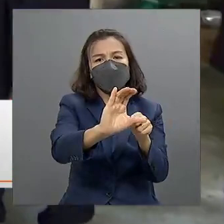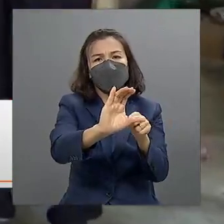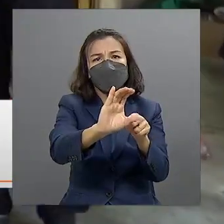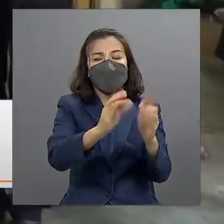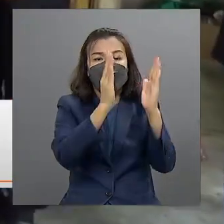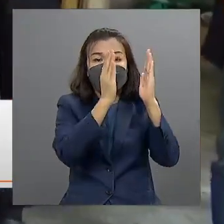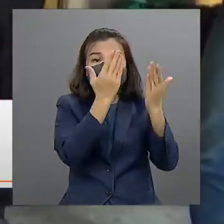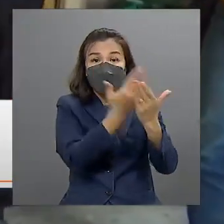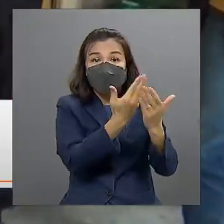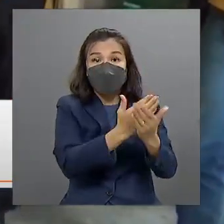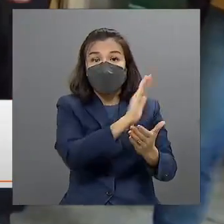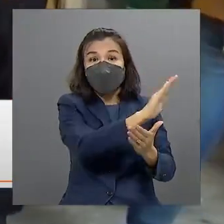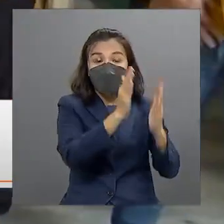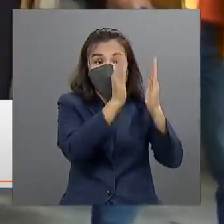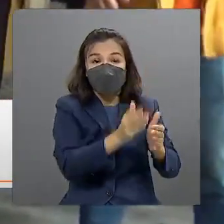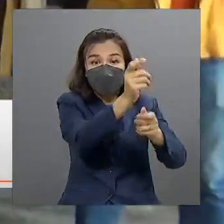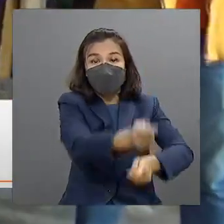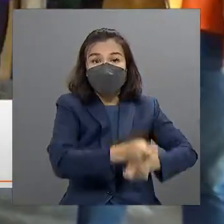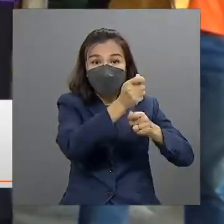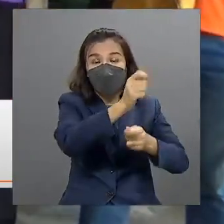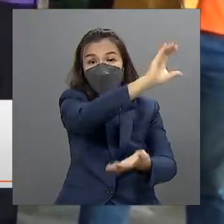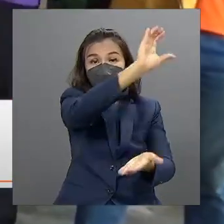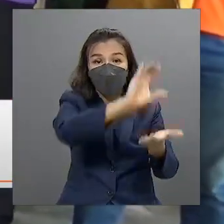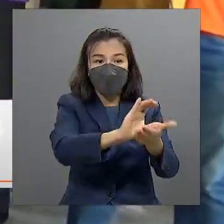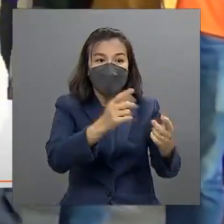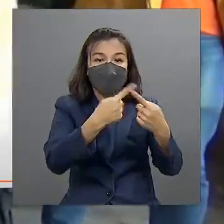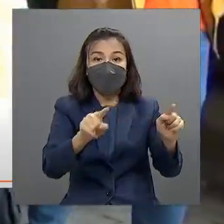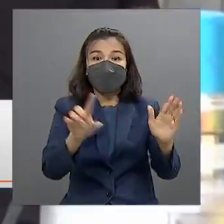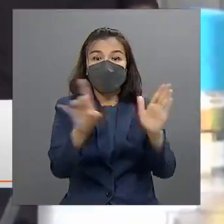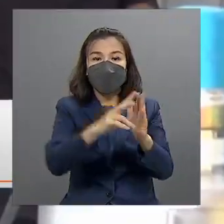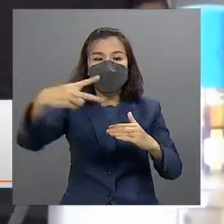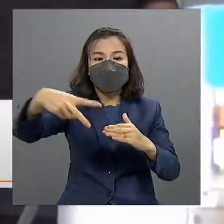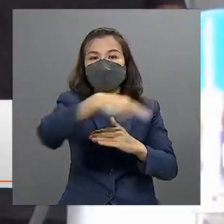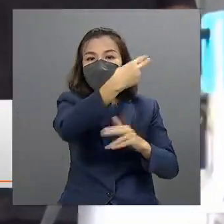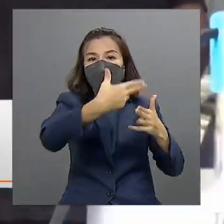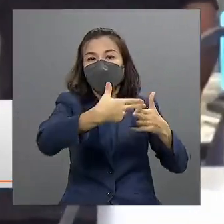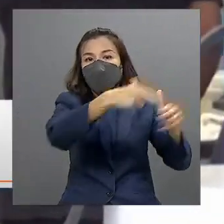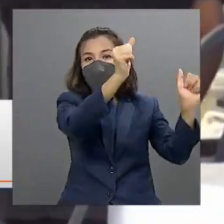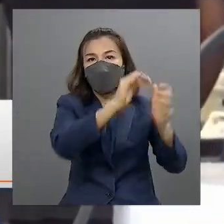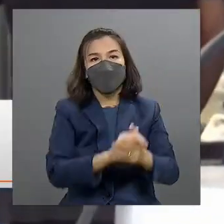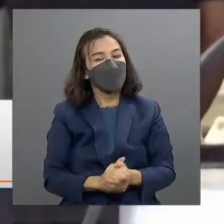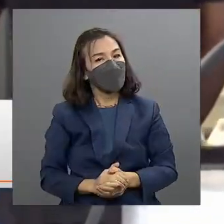นำมาลงทุนแต่ถูกลอยแรโครงการแบบนี้เสียหายหลายแนเลยค่ะ